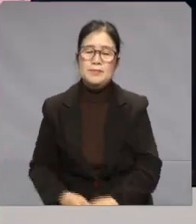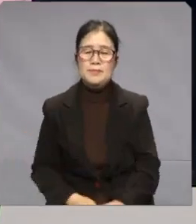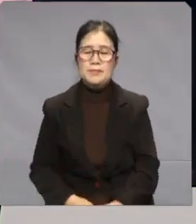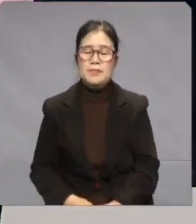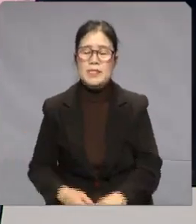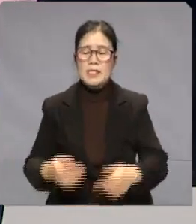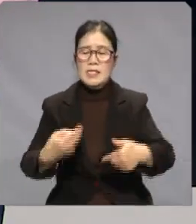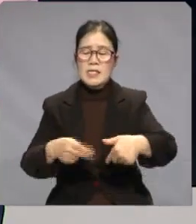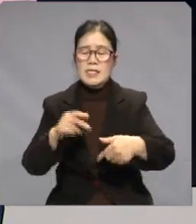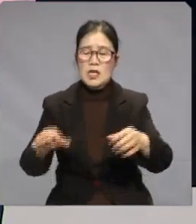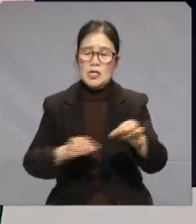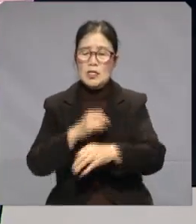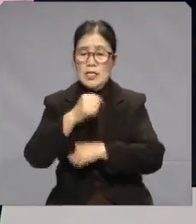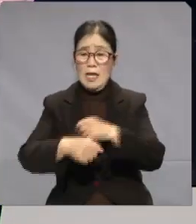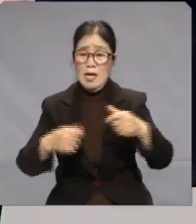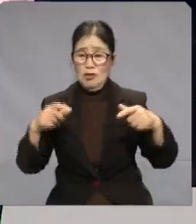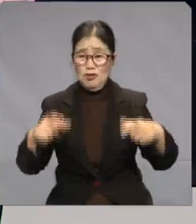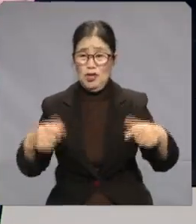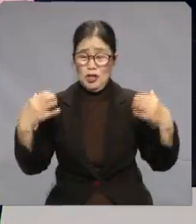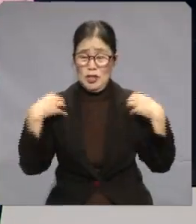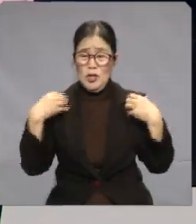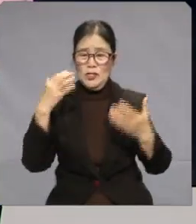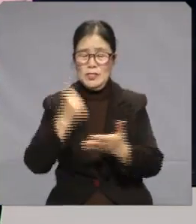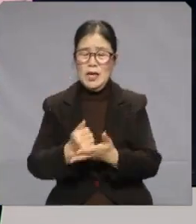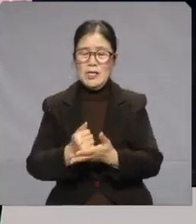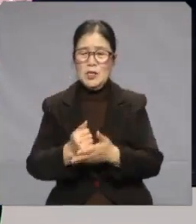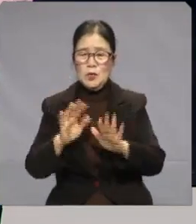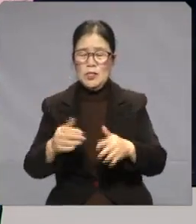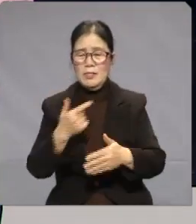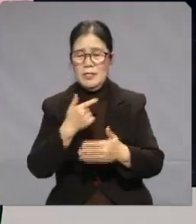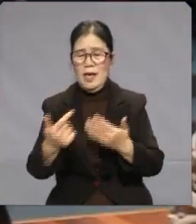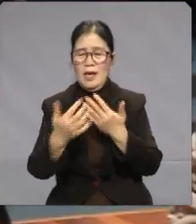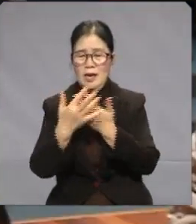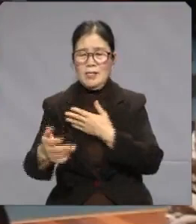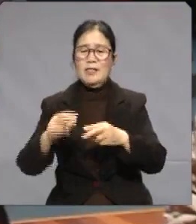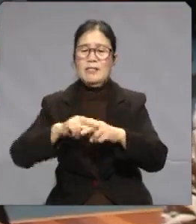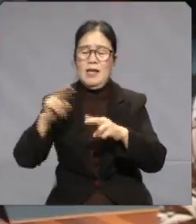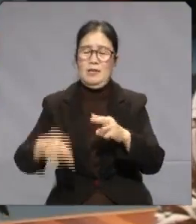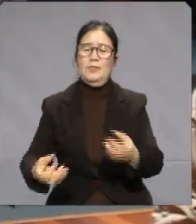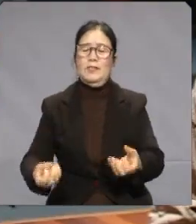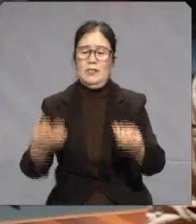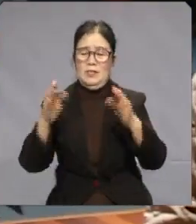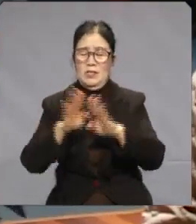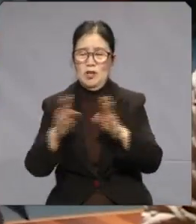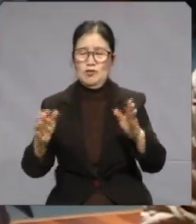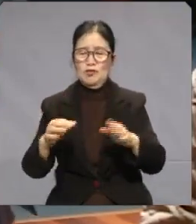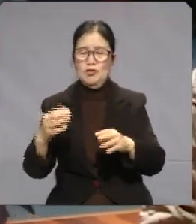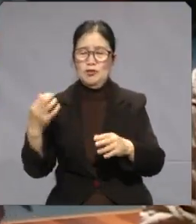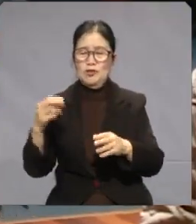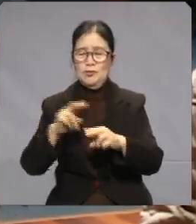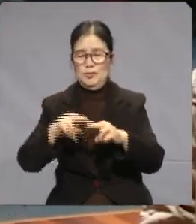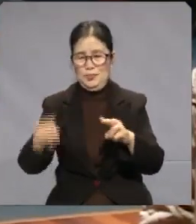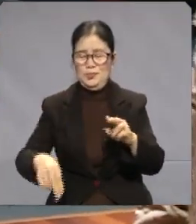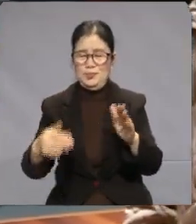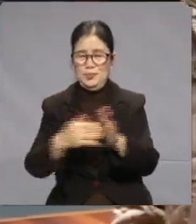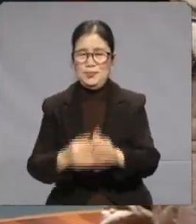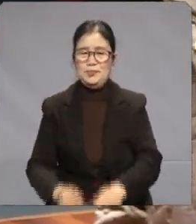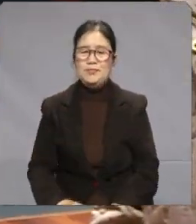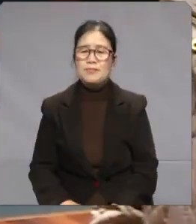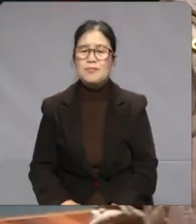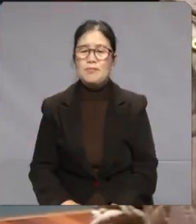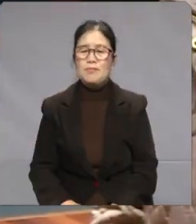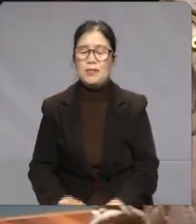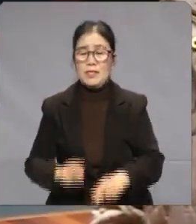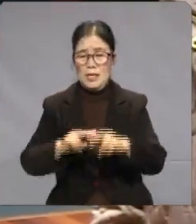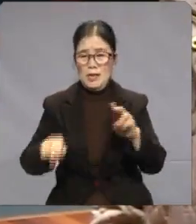김진용 인천경제자유구역 청장이 오늘 인천경제청 대강당에서 퇴임식을 갖고 청장에서 물러났습니다. 김